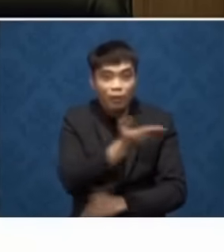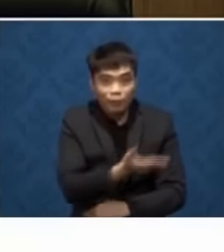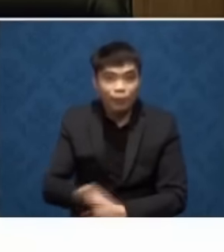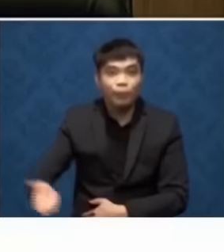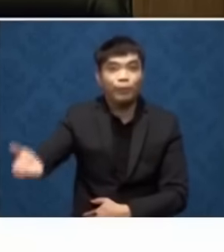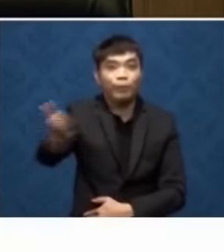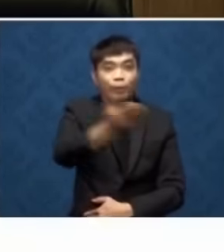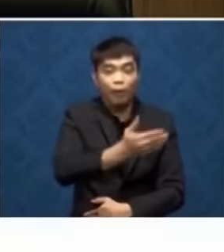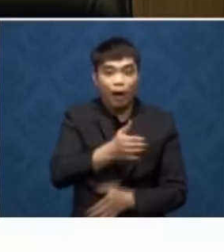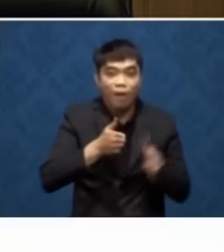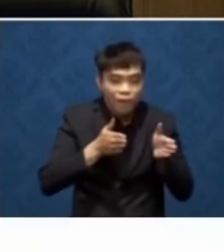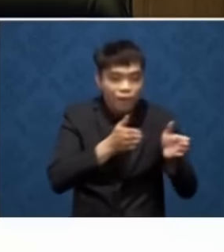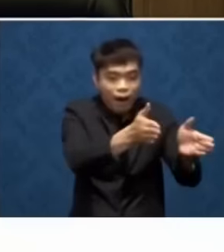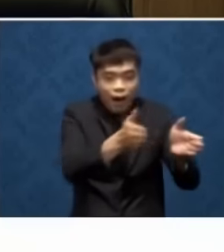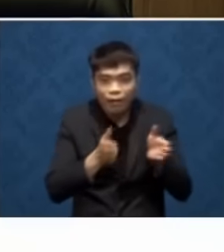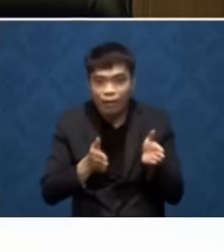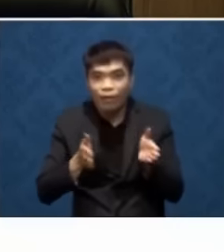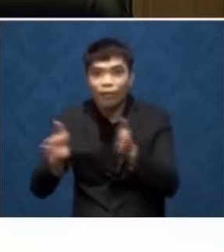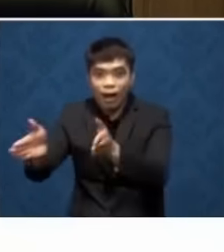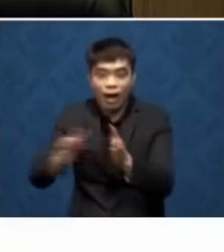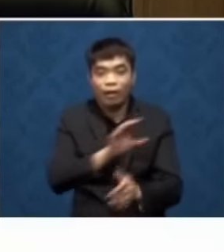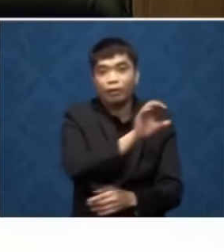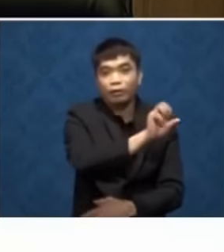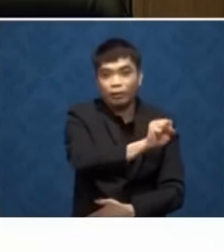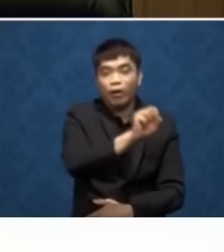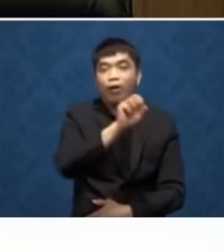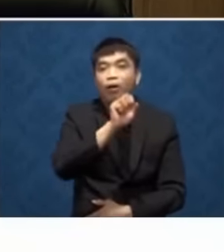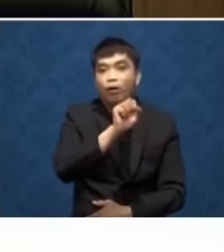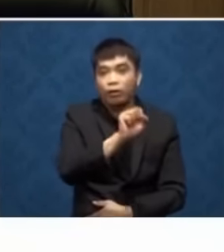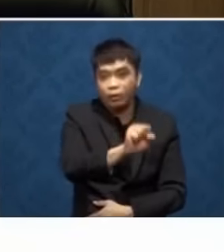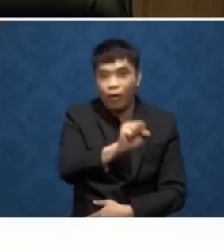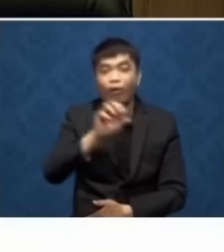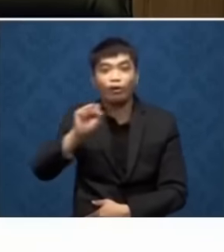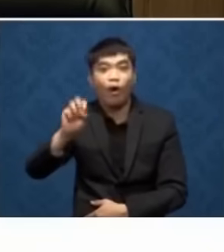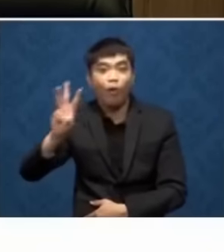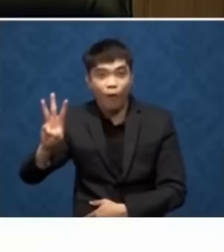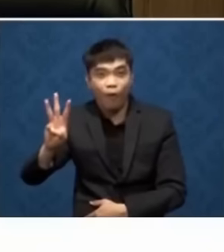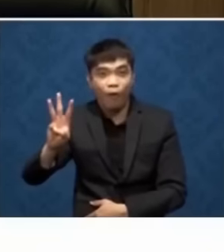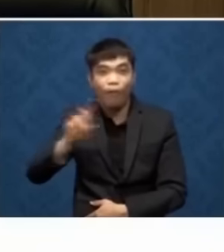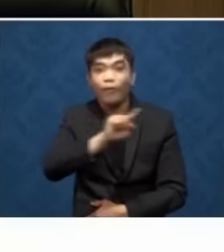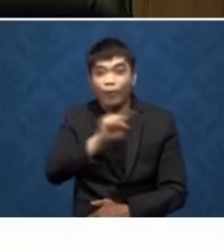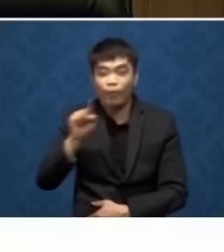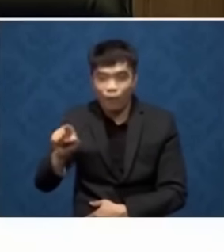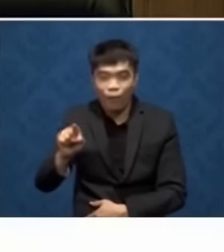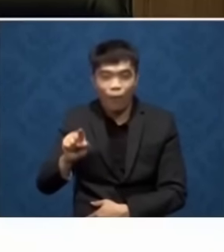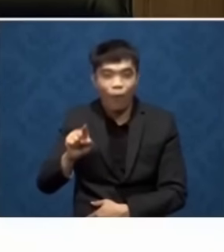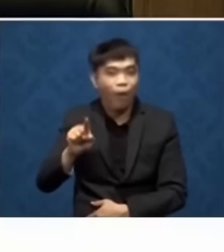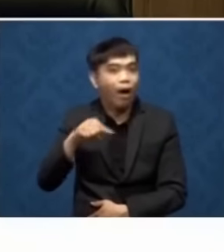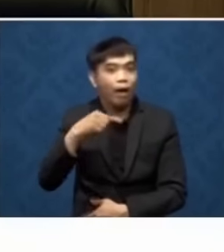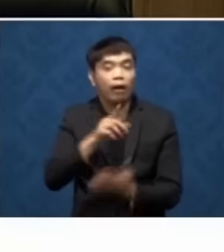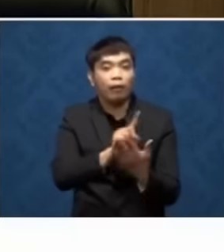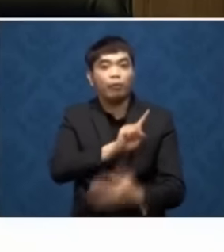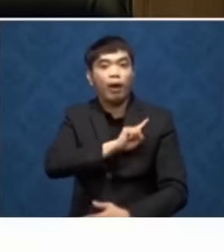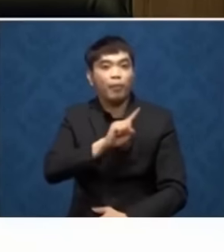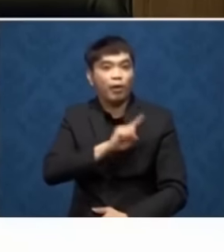าลรัฐธรรมนูญได้ลงนามในทางธุรการแล้วเป็นการแสดงให้เห็นโดยปราศจากข้อสงสัยว่านายพิธามีลักษณะต้องห้ามเป็น